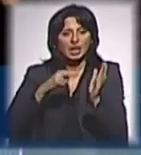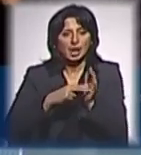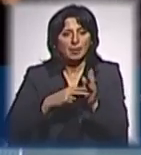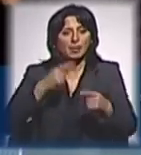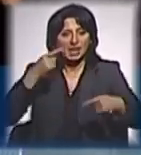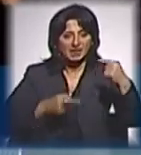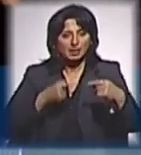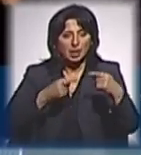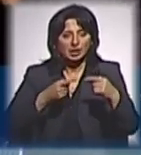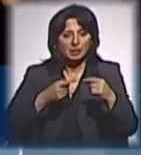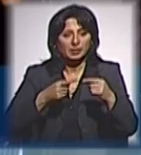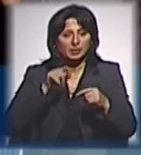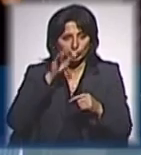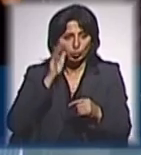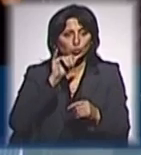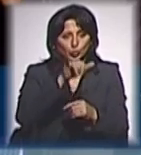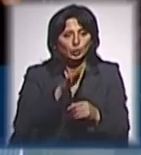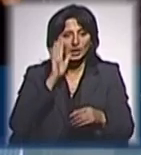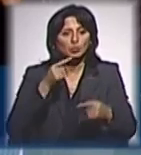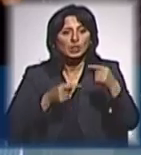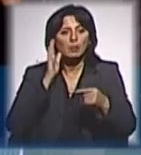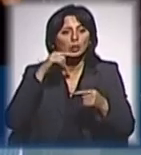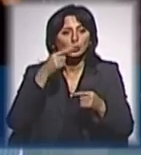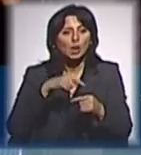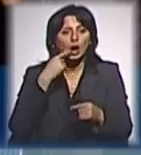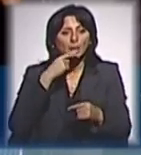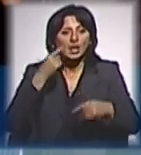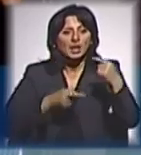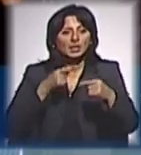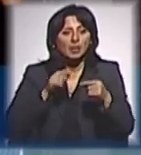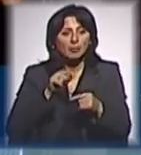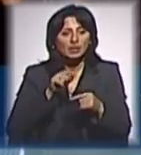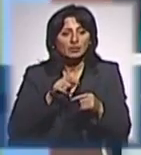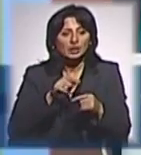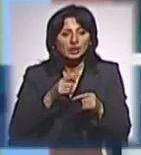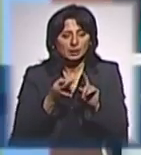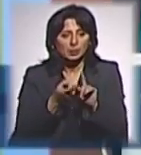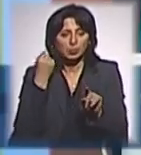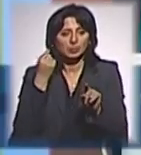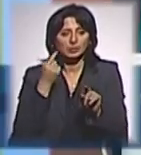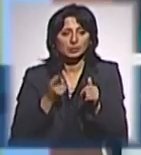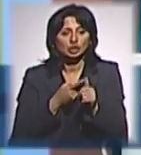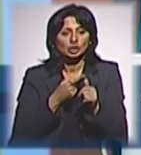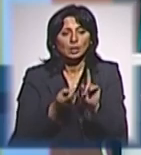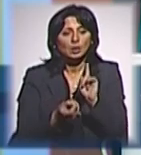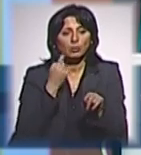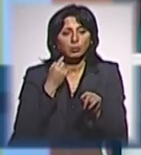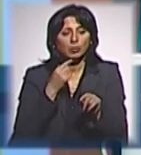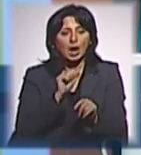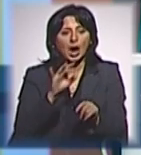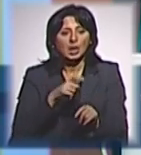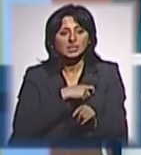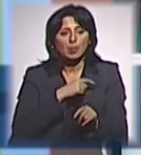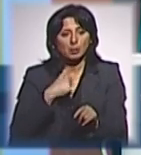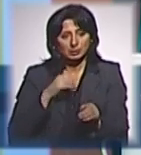იგეგმება დებატები, მათ შორის თქვენს ტელევიზიაში და ამ დებატებიდან ამოვარდნას უფრო უფრო ამოგდებას ვურთ